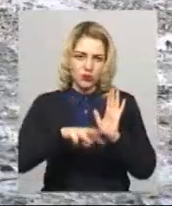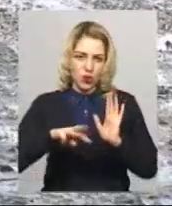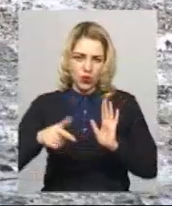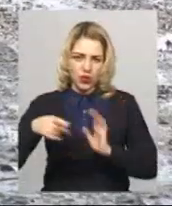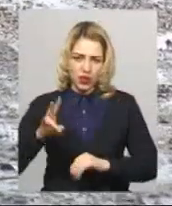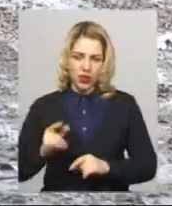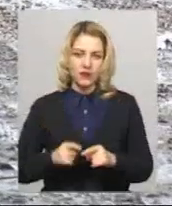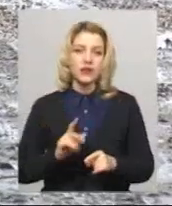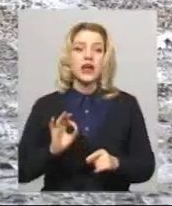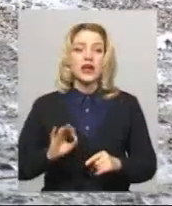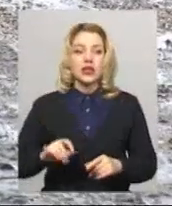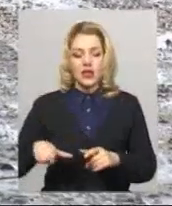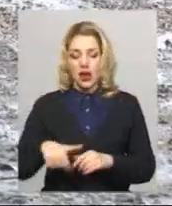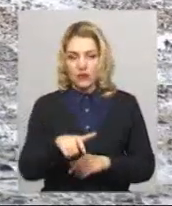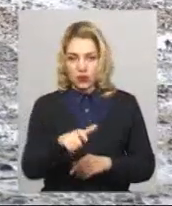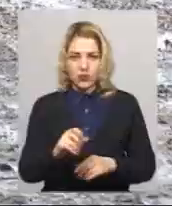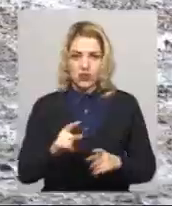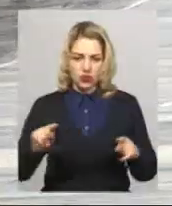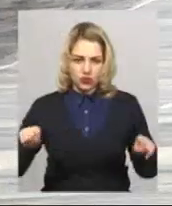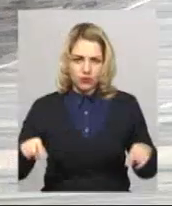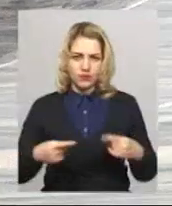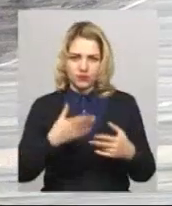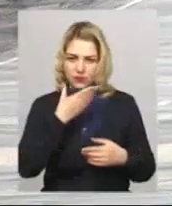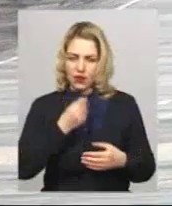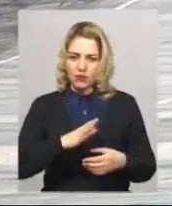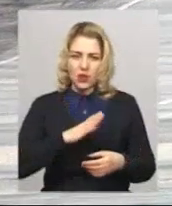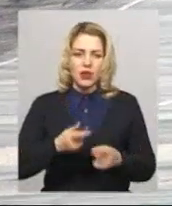аби привести автомагістралі до належного стану, обласна служба